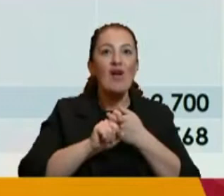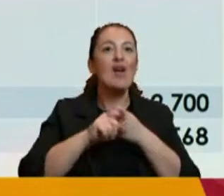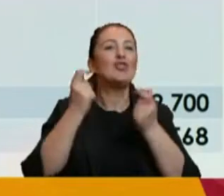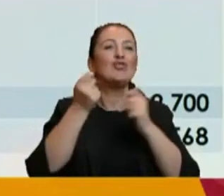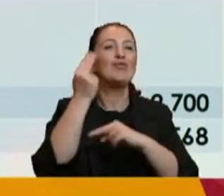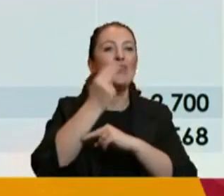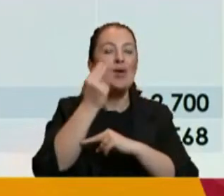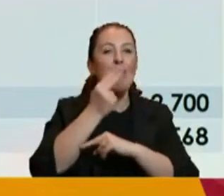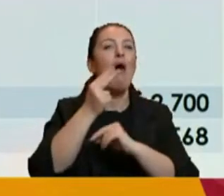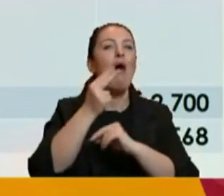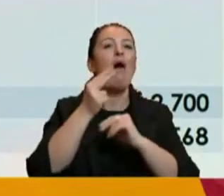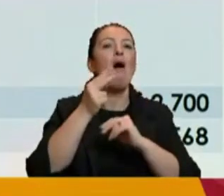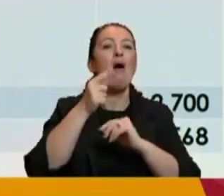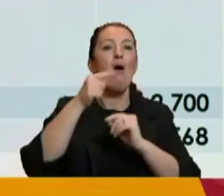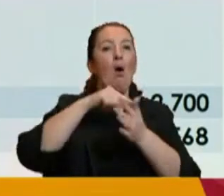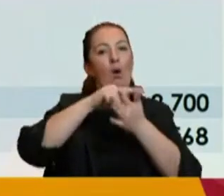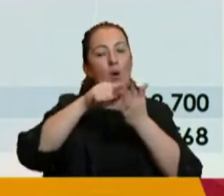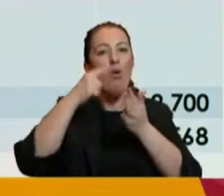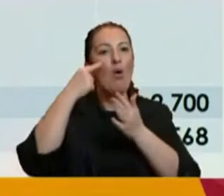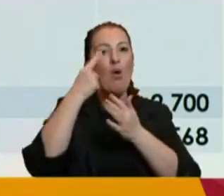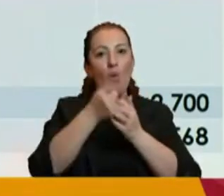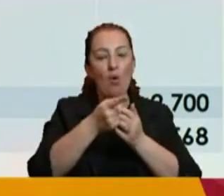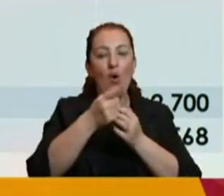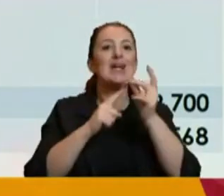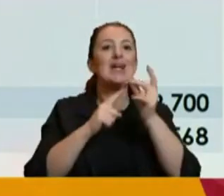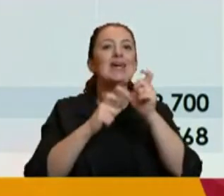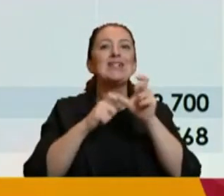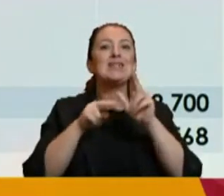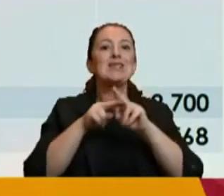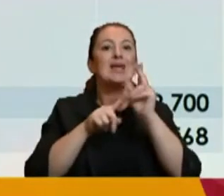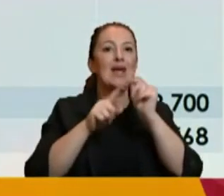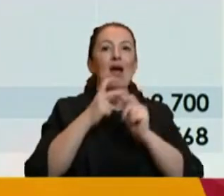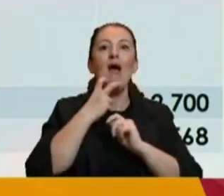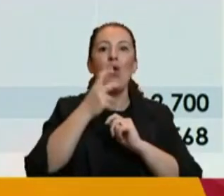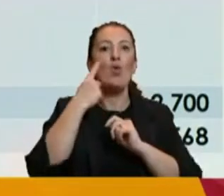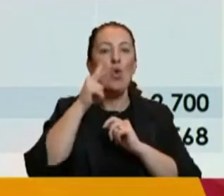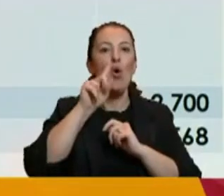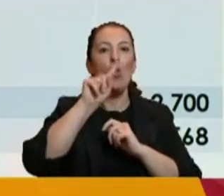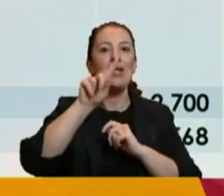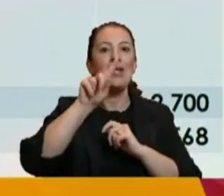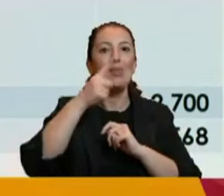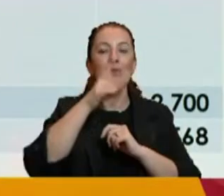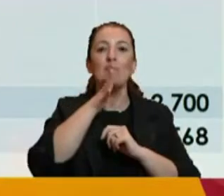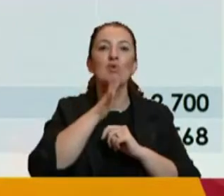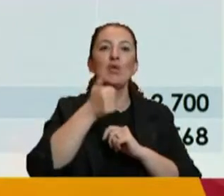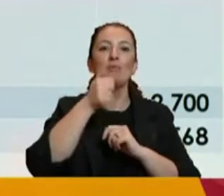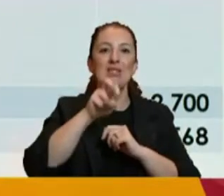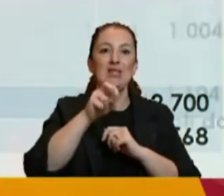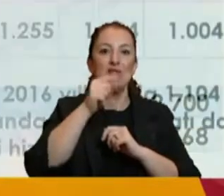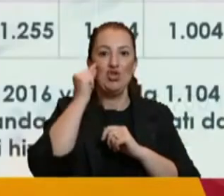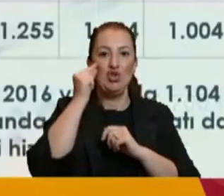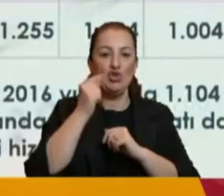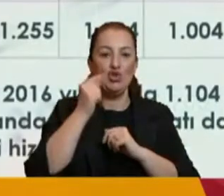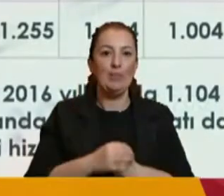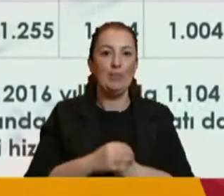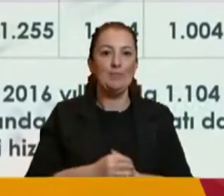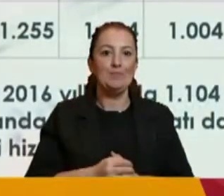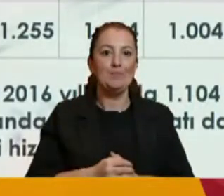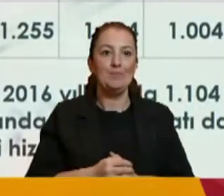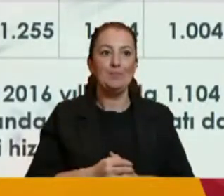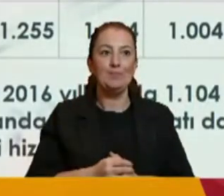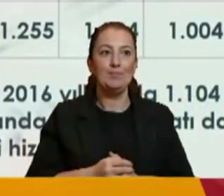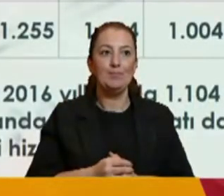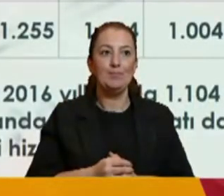elemanlarından oluşan İSKİ kadrosu 12568 kişi bugün itibaren e